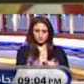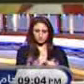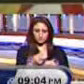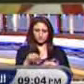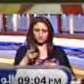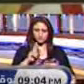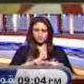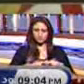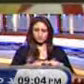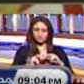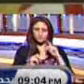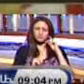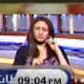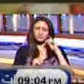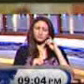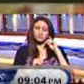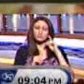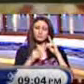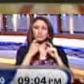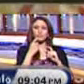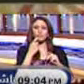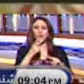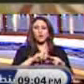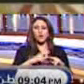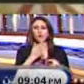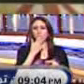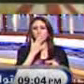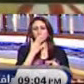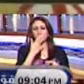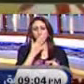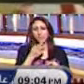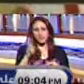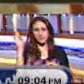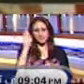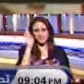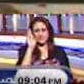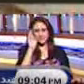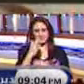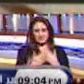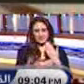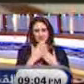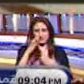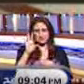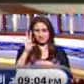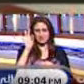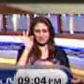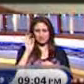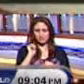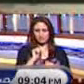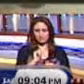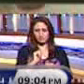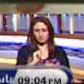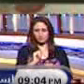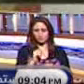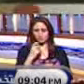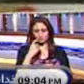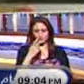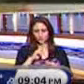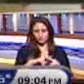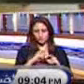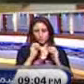اعلنت اختيار البابا الجديد عندما صعدت من المدخنة هناك، يعني